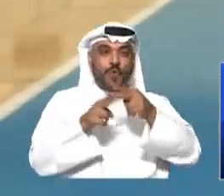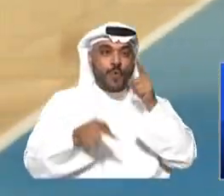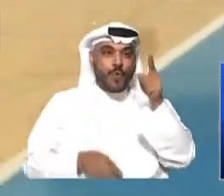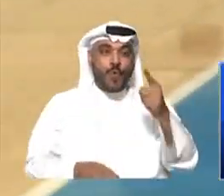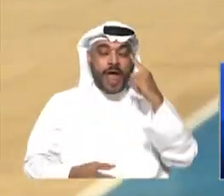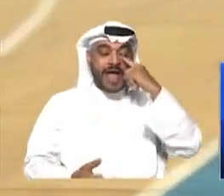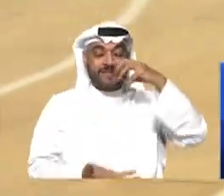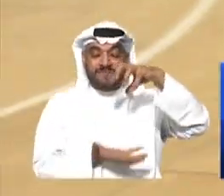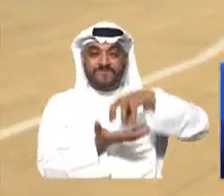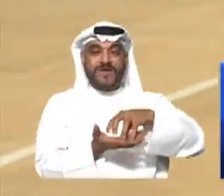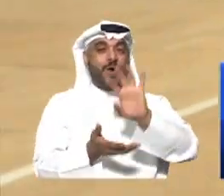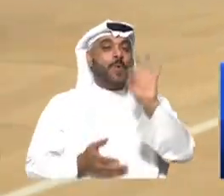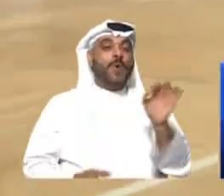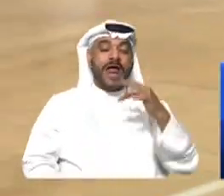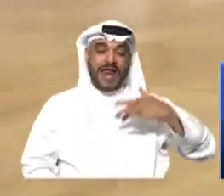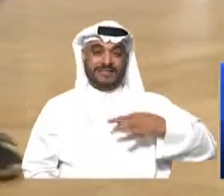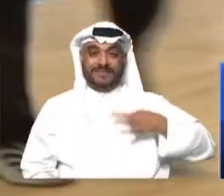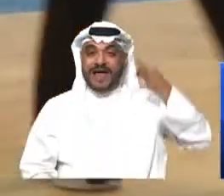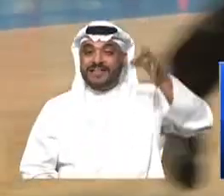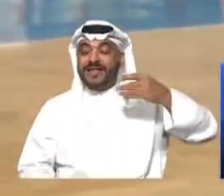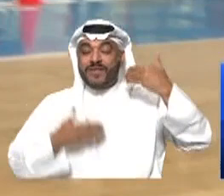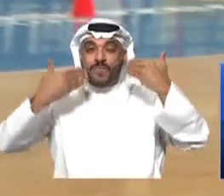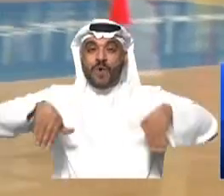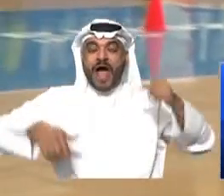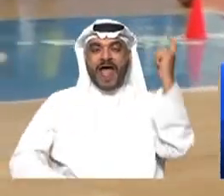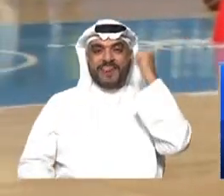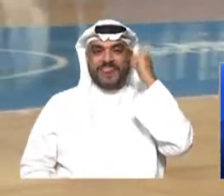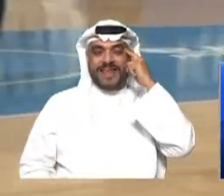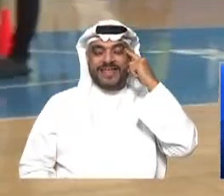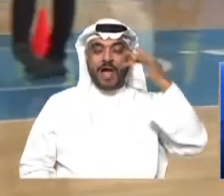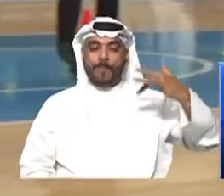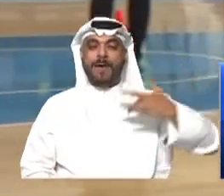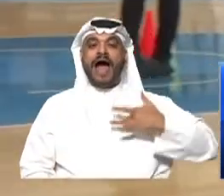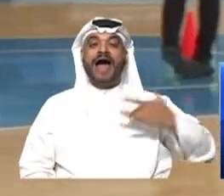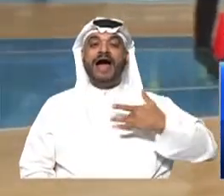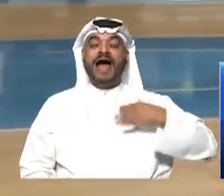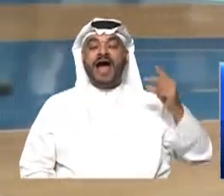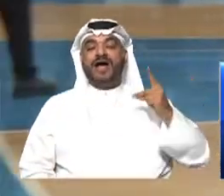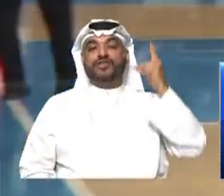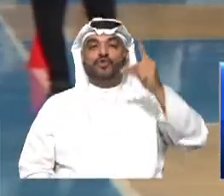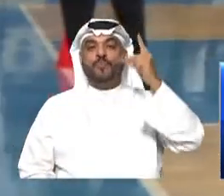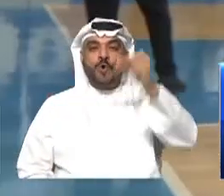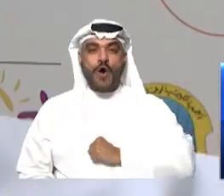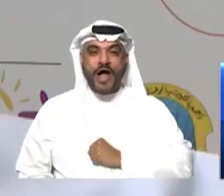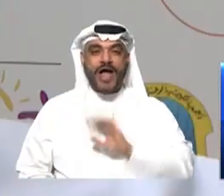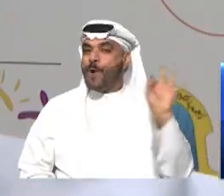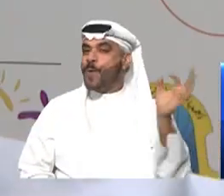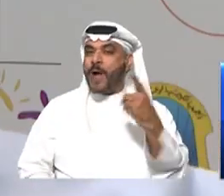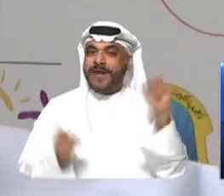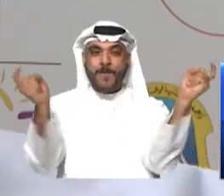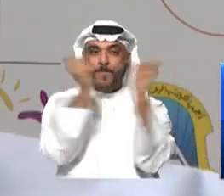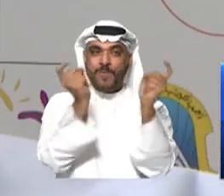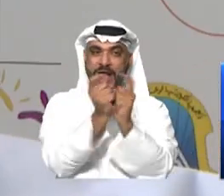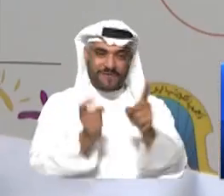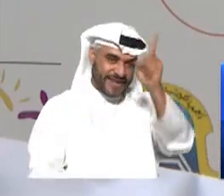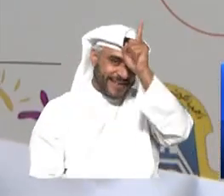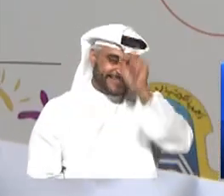الخاصه المصابين بالاعاقه الذهنيه والتي ستقام في برلين